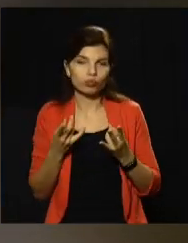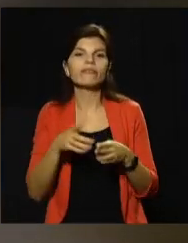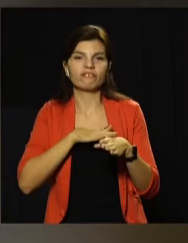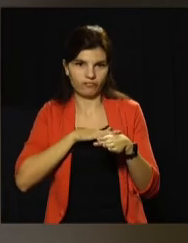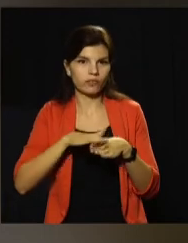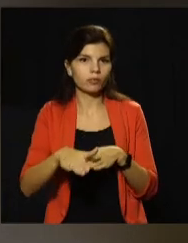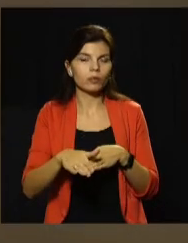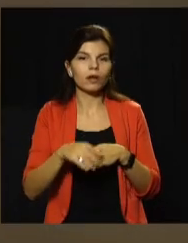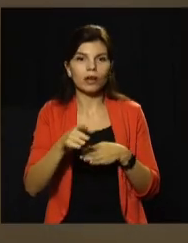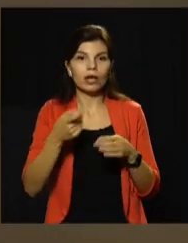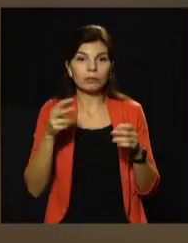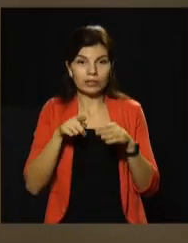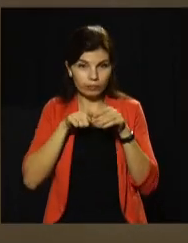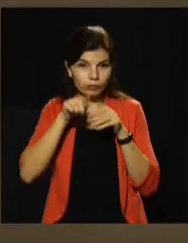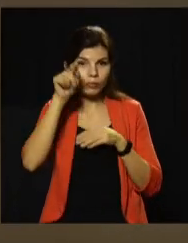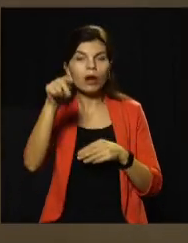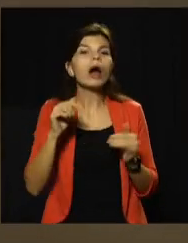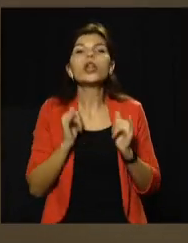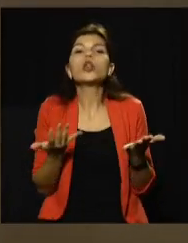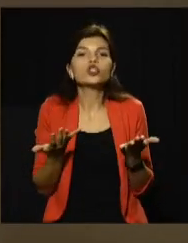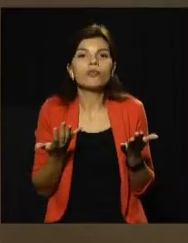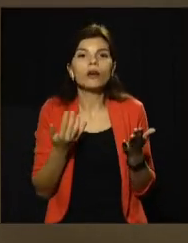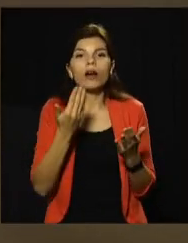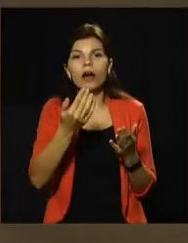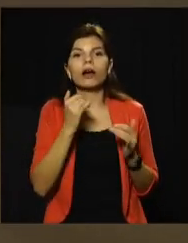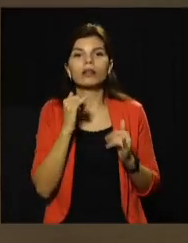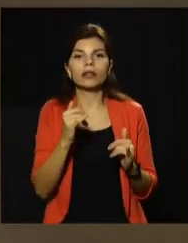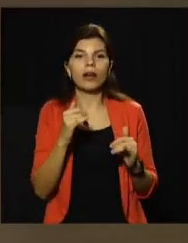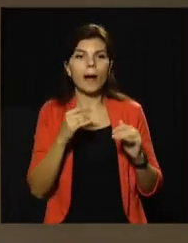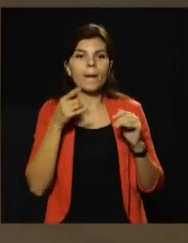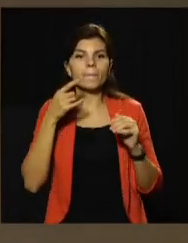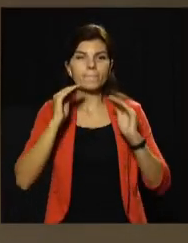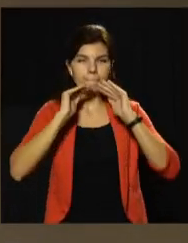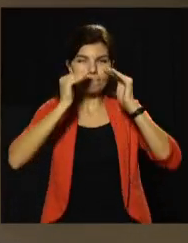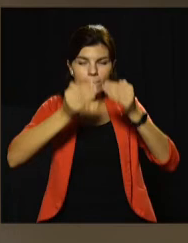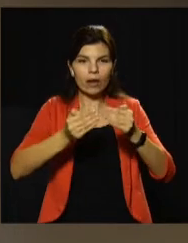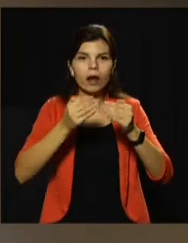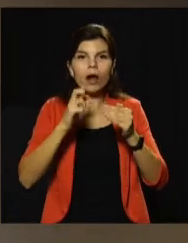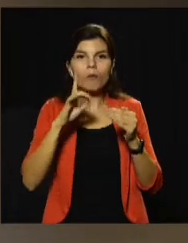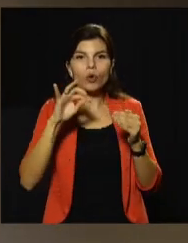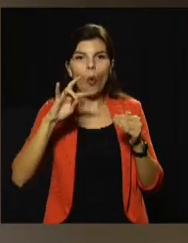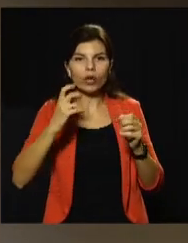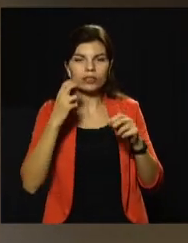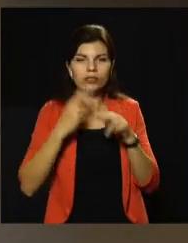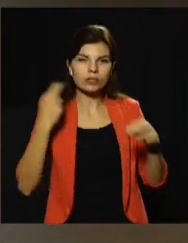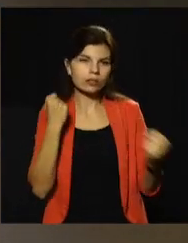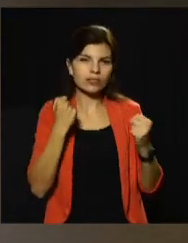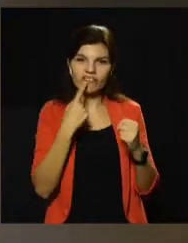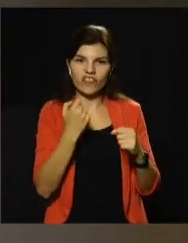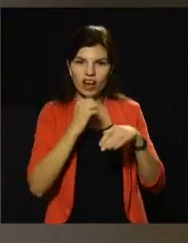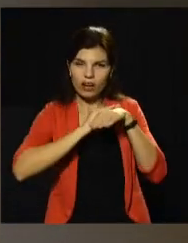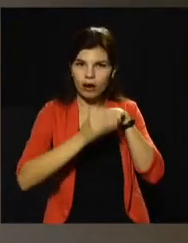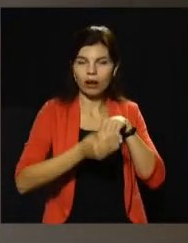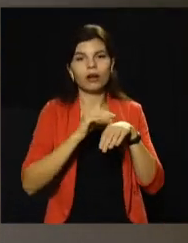інформації. Реактивні снаряди призначені для ураження броньованих і неброньованих наземних цілей. Крім того, ракети можуть стати